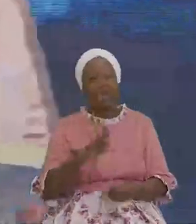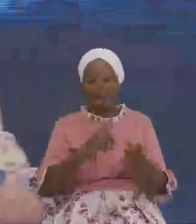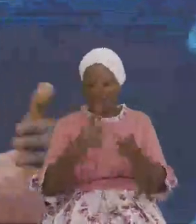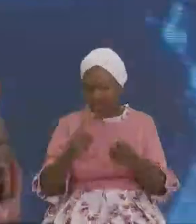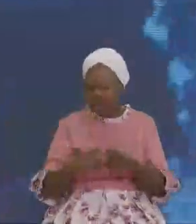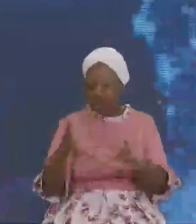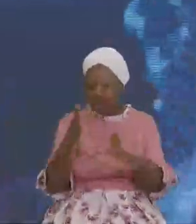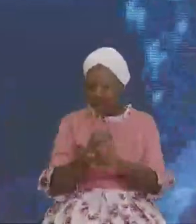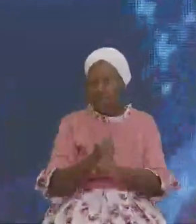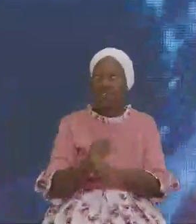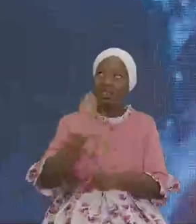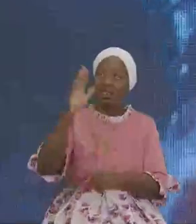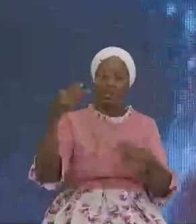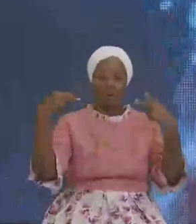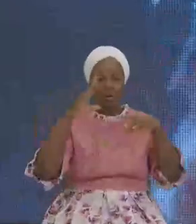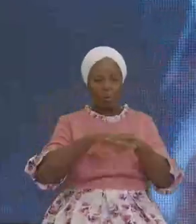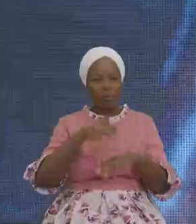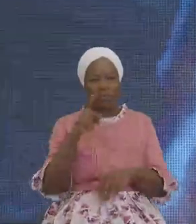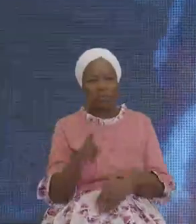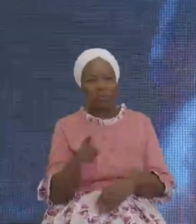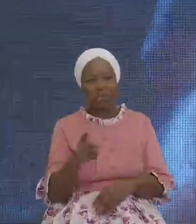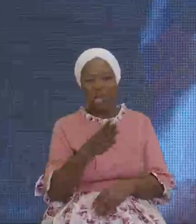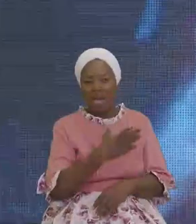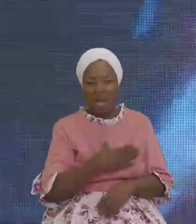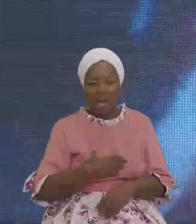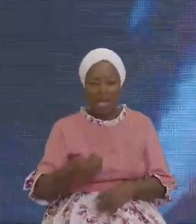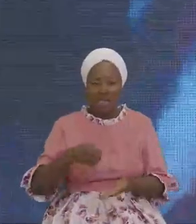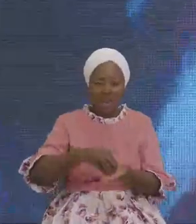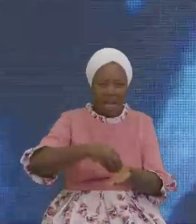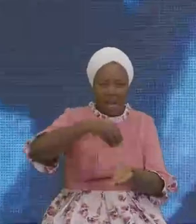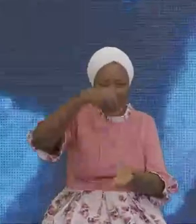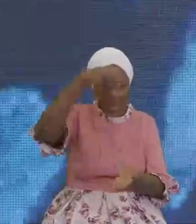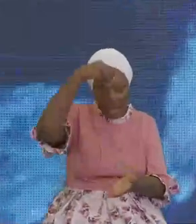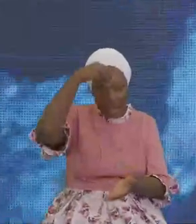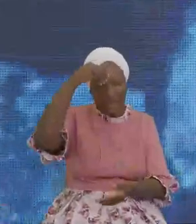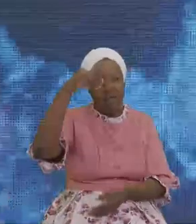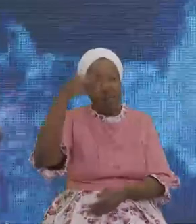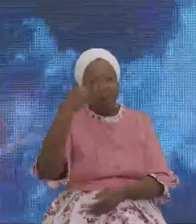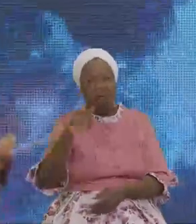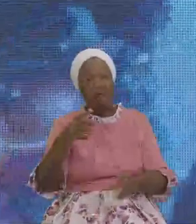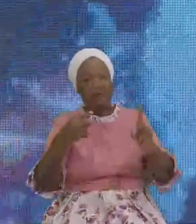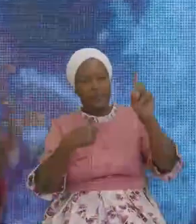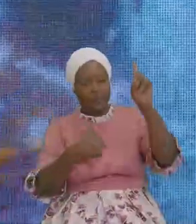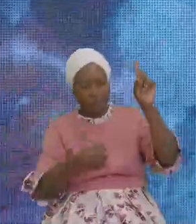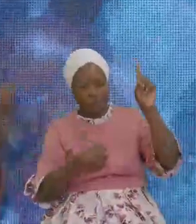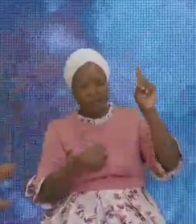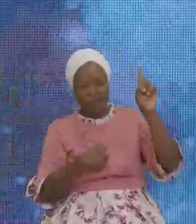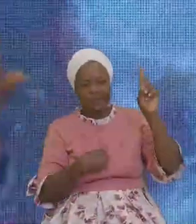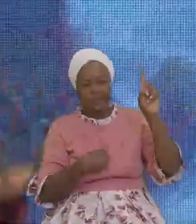Alors, prenez ce joug sur vous et recevez mes instructions.